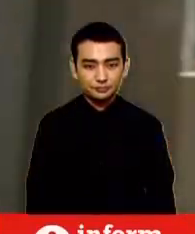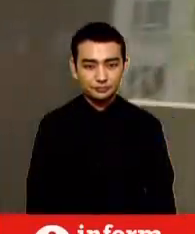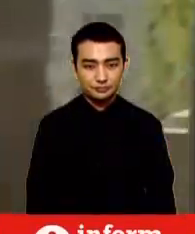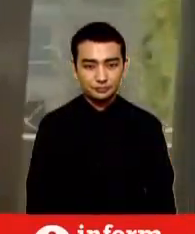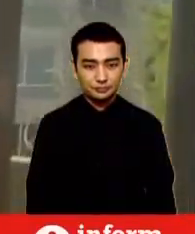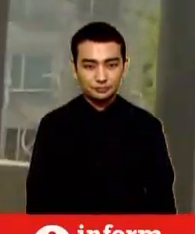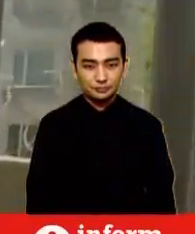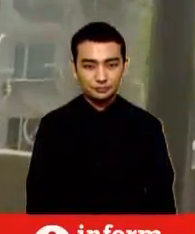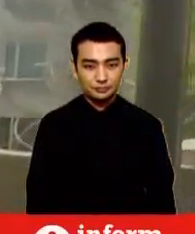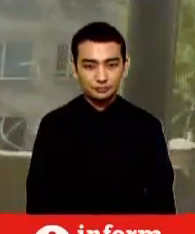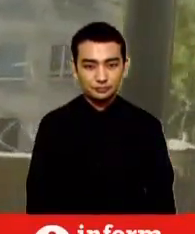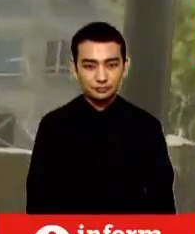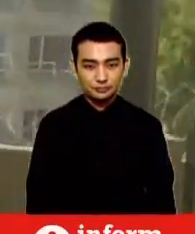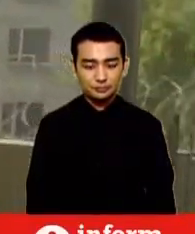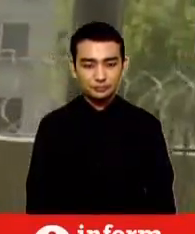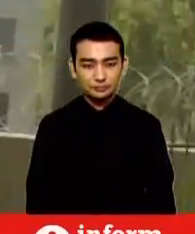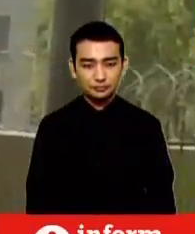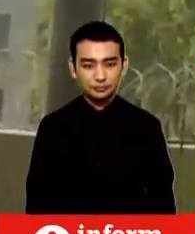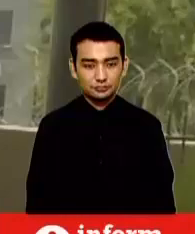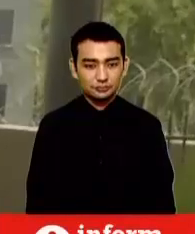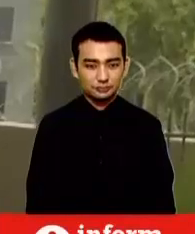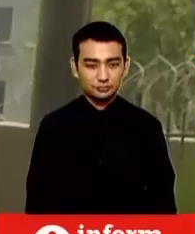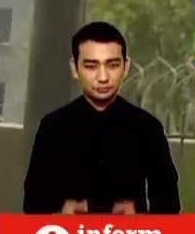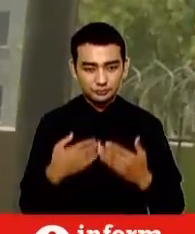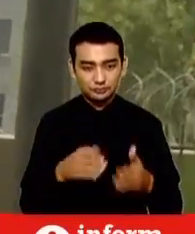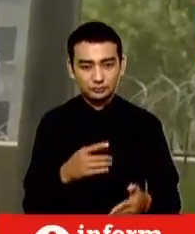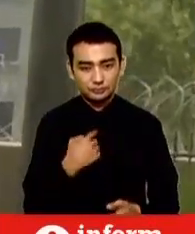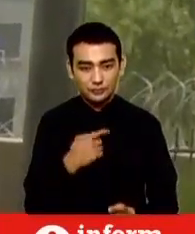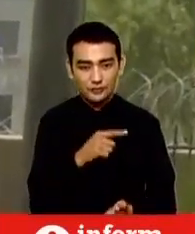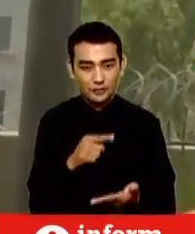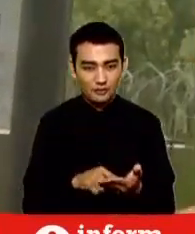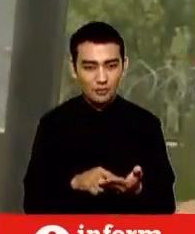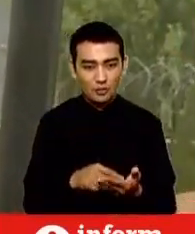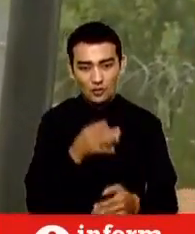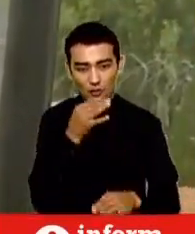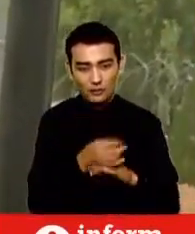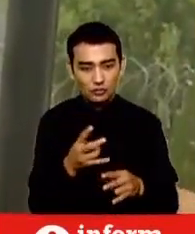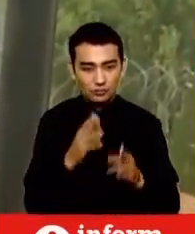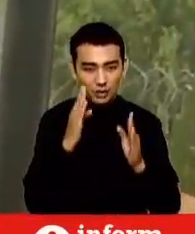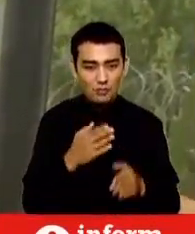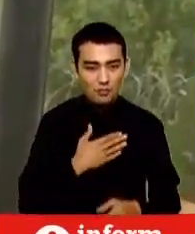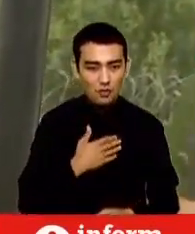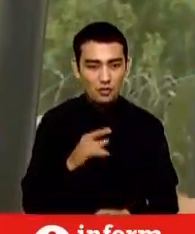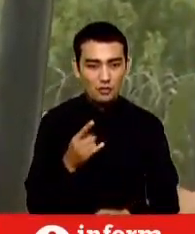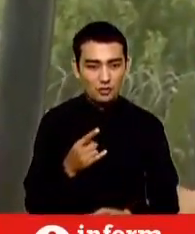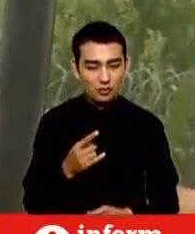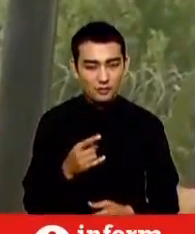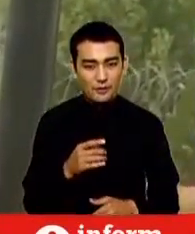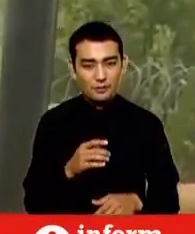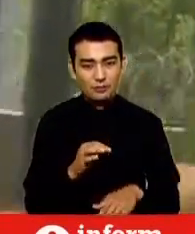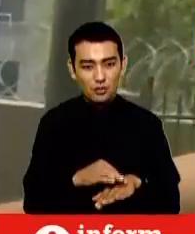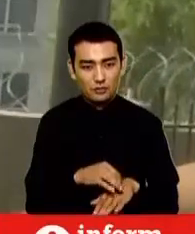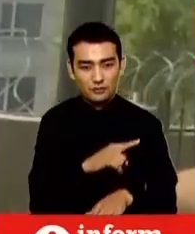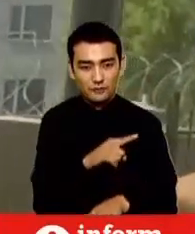Есікті ашыңдар, менің сұрағыма жауап беріңдер, погранслужба. Тікелей баламның ауырғанына